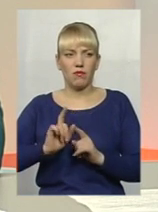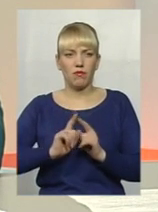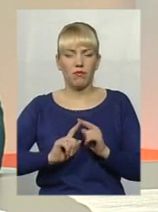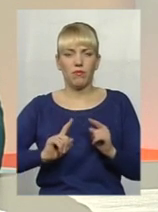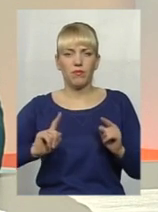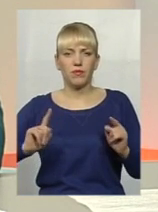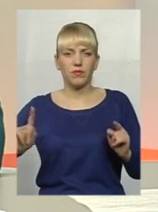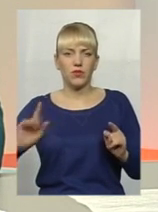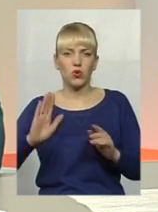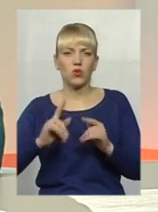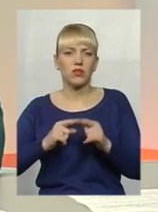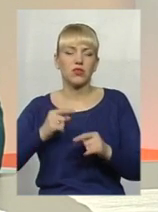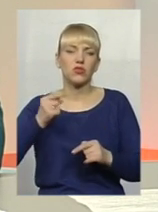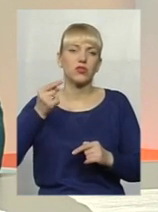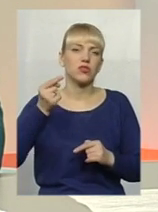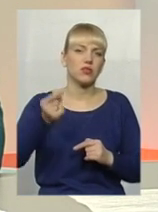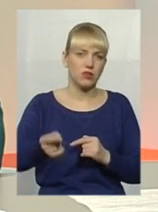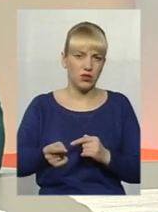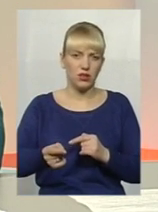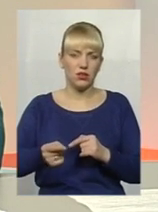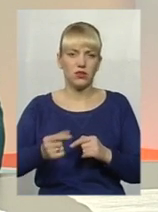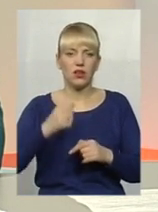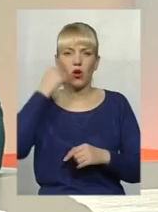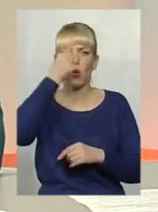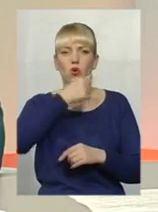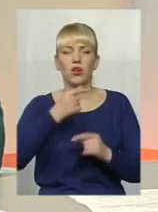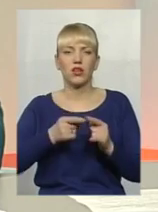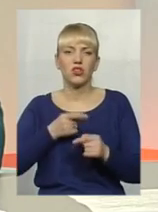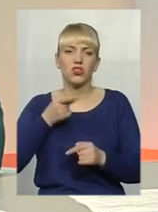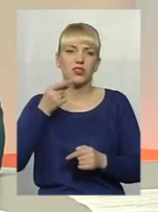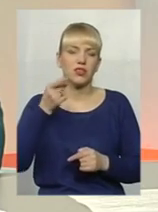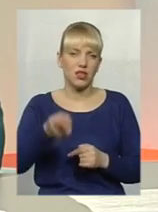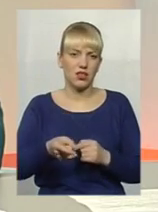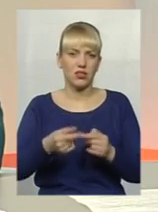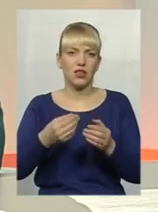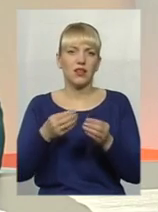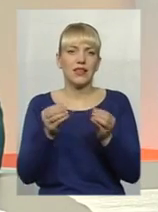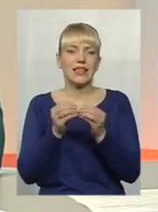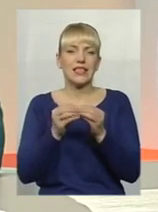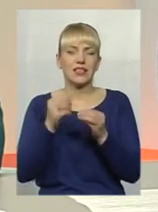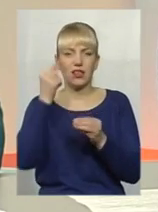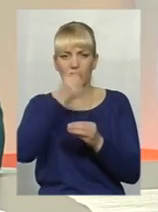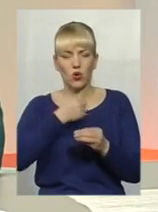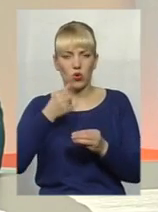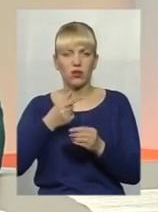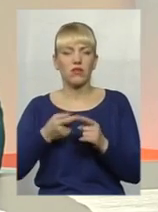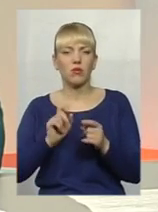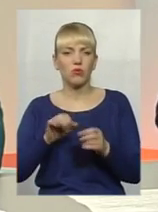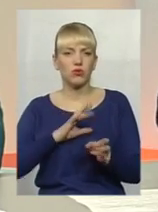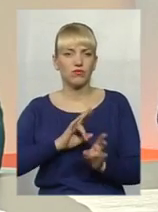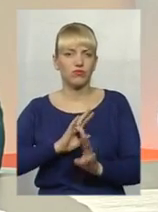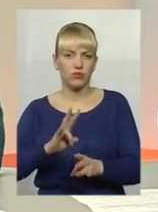через певний період часу, навіть це можуть бути роки, десятиріччя призвести до якоїсь вже отруйної дії.